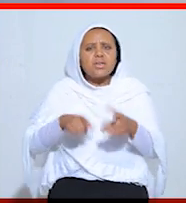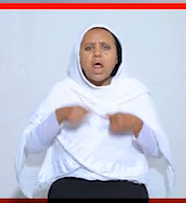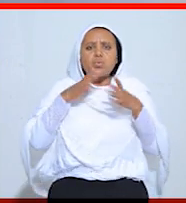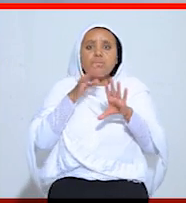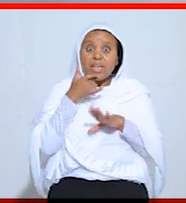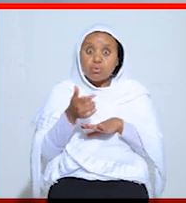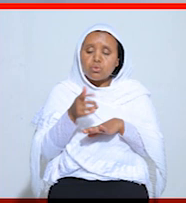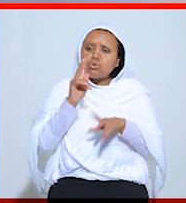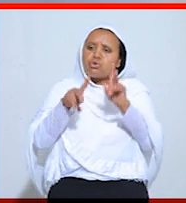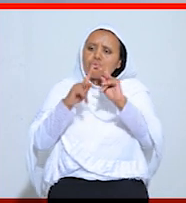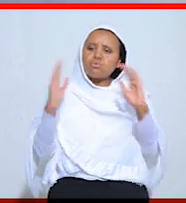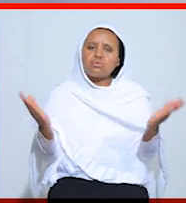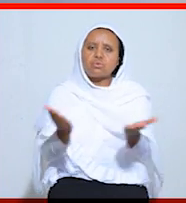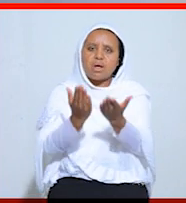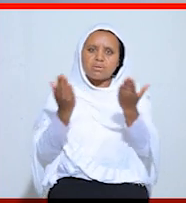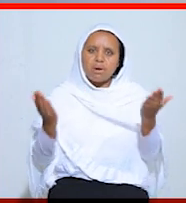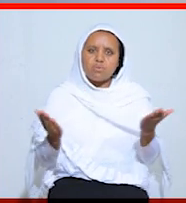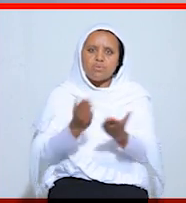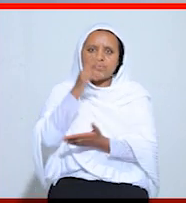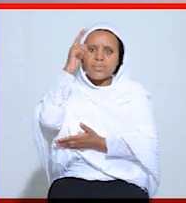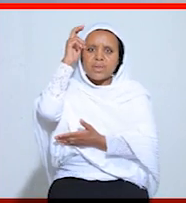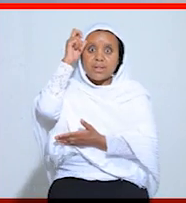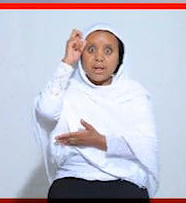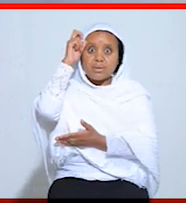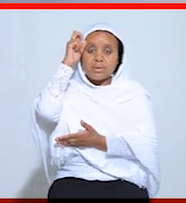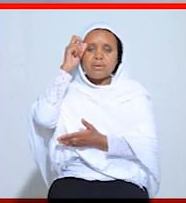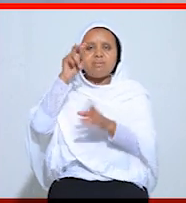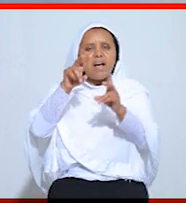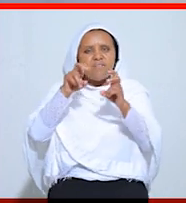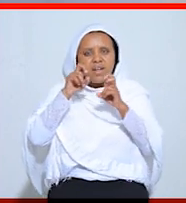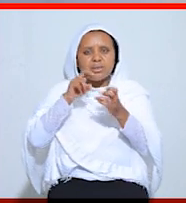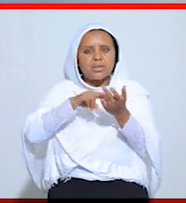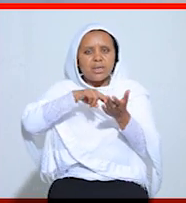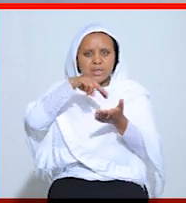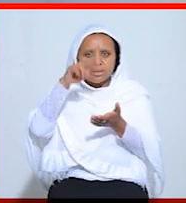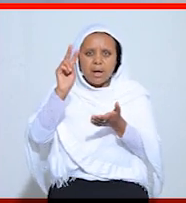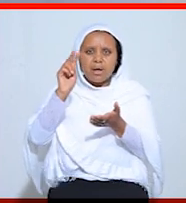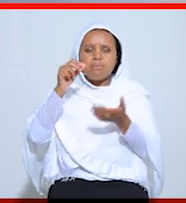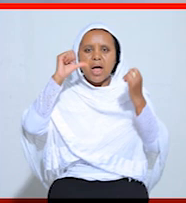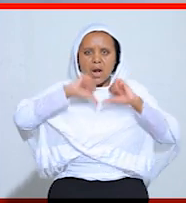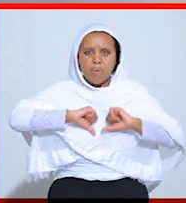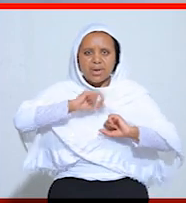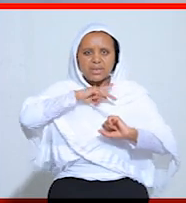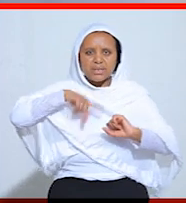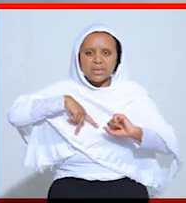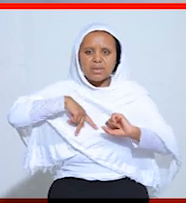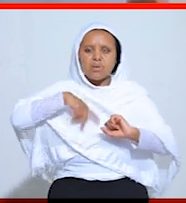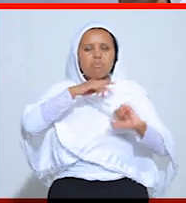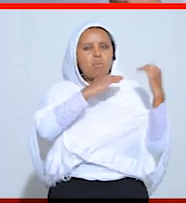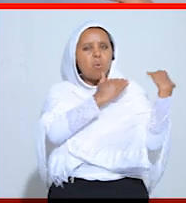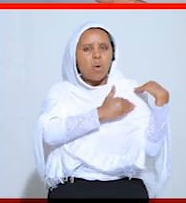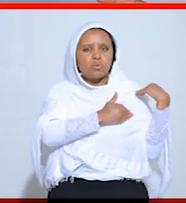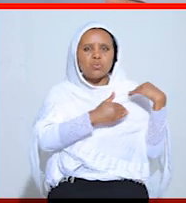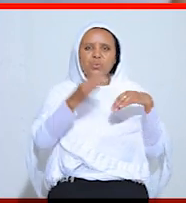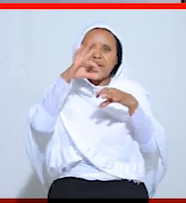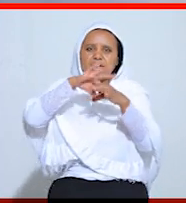እንደወደቅን አንኖርም ይያሉ ህዝቡን ሲያጽናኑ ሰይጣን በክፋት እየተነሳ በአላውያን ነገስታት